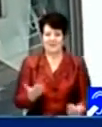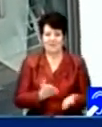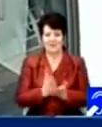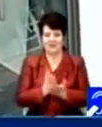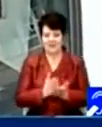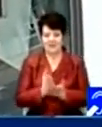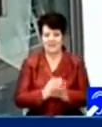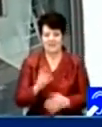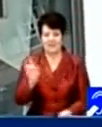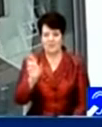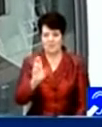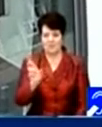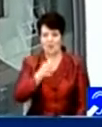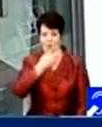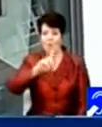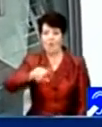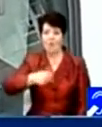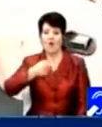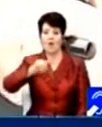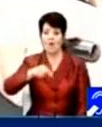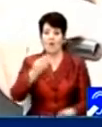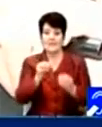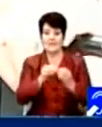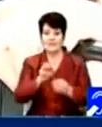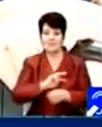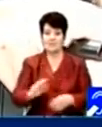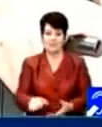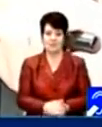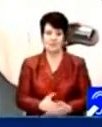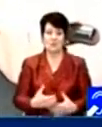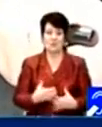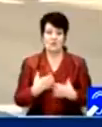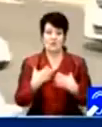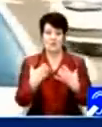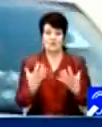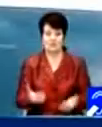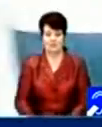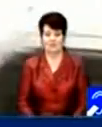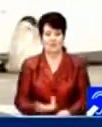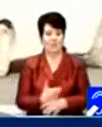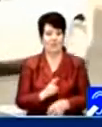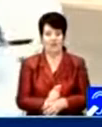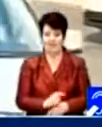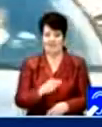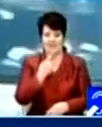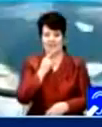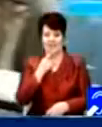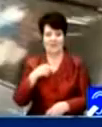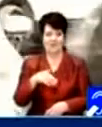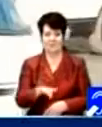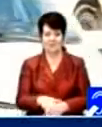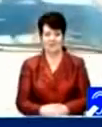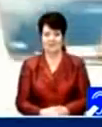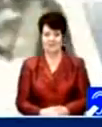la botanica, o oră, oră și 10 minute. Uite, ujăt. Foarte greu dimineața, mai ales aici,